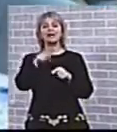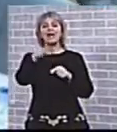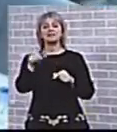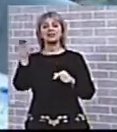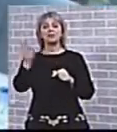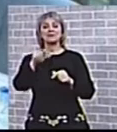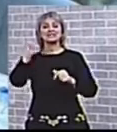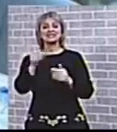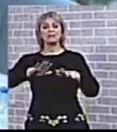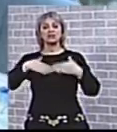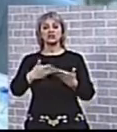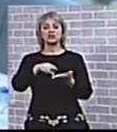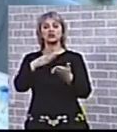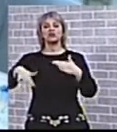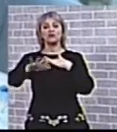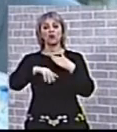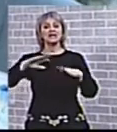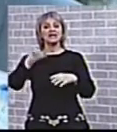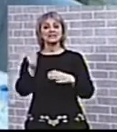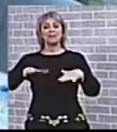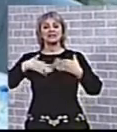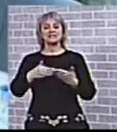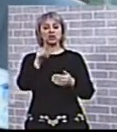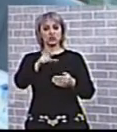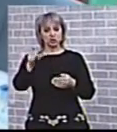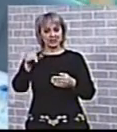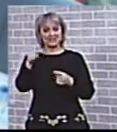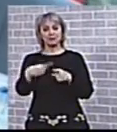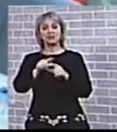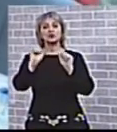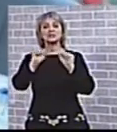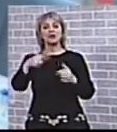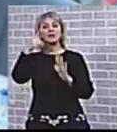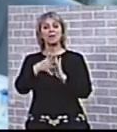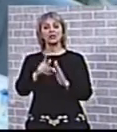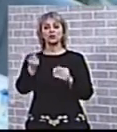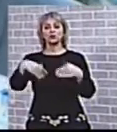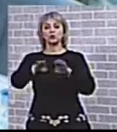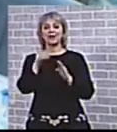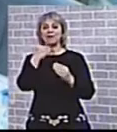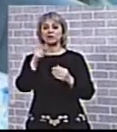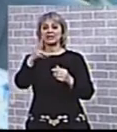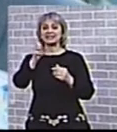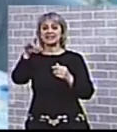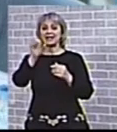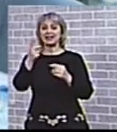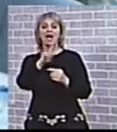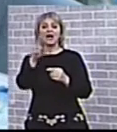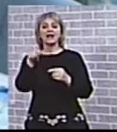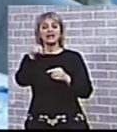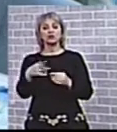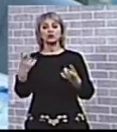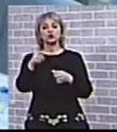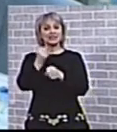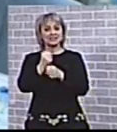данный момент самый инициативный двор, с самыми инициативными жителями, которые смогли понять, что такое комфортная среда, какие мероприятия